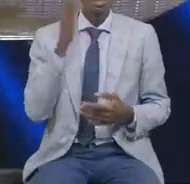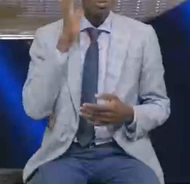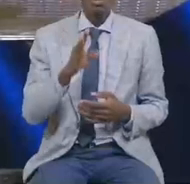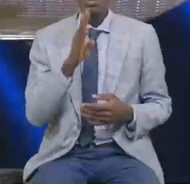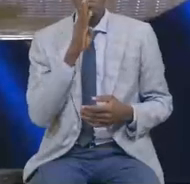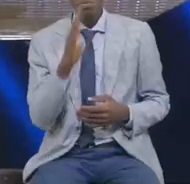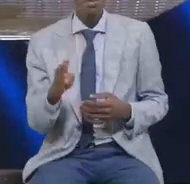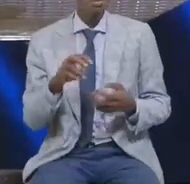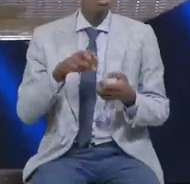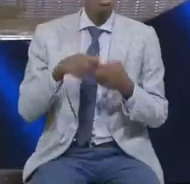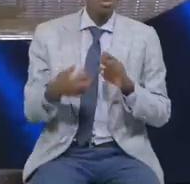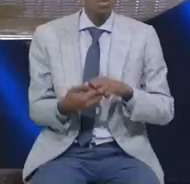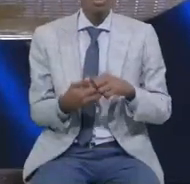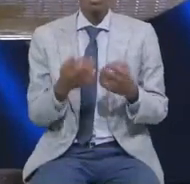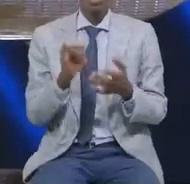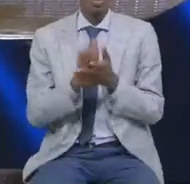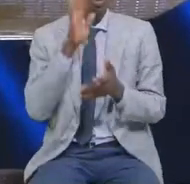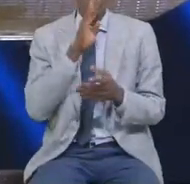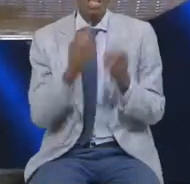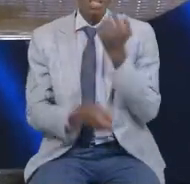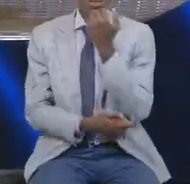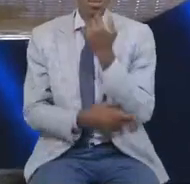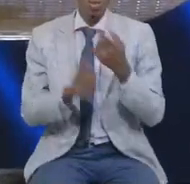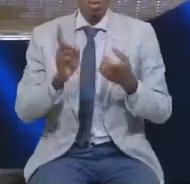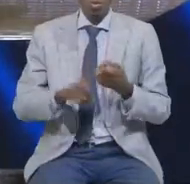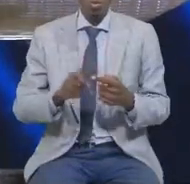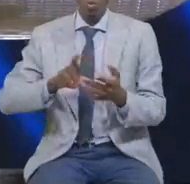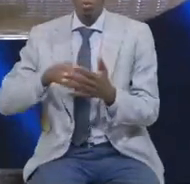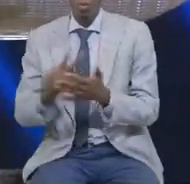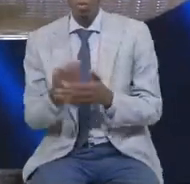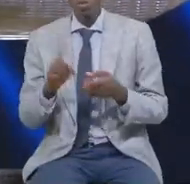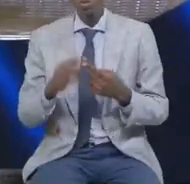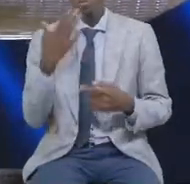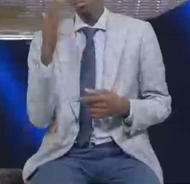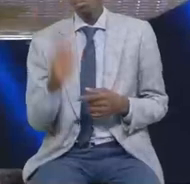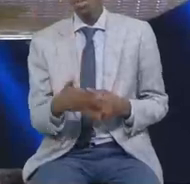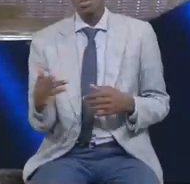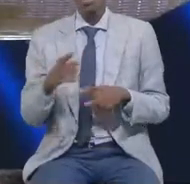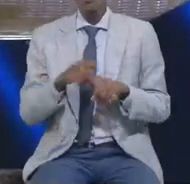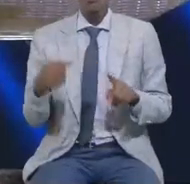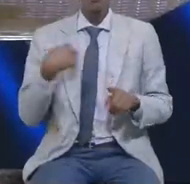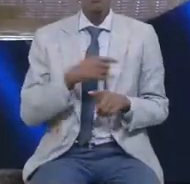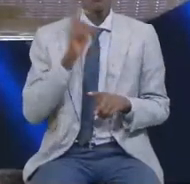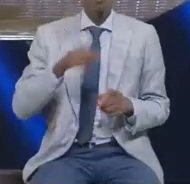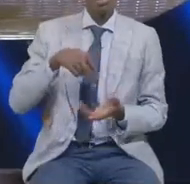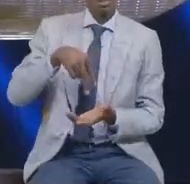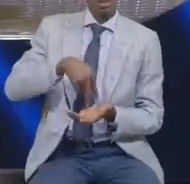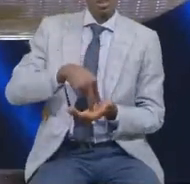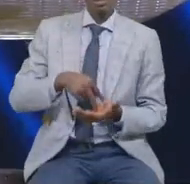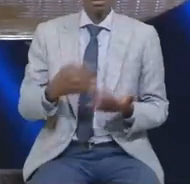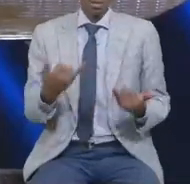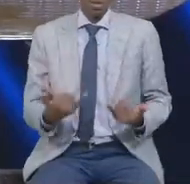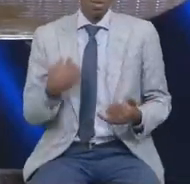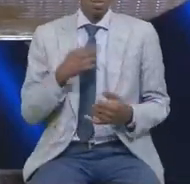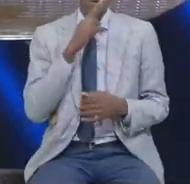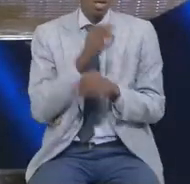aura la sollicitation au mal. Mais nous déclarons notre position. Déjà, nous sommes nés de nouveau. Nous